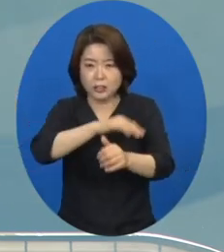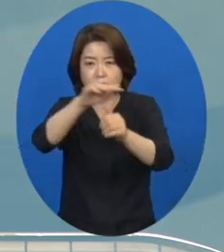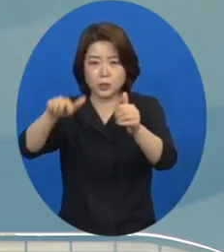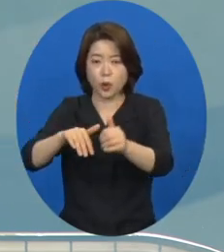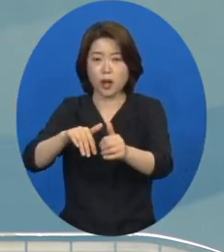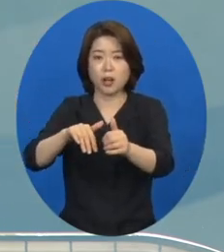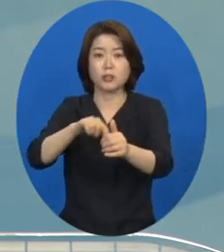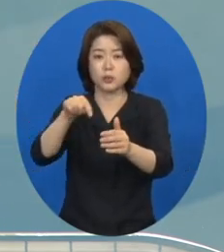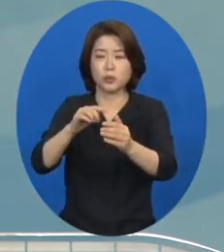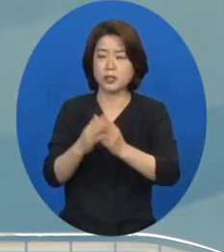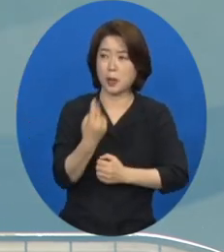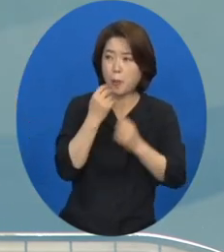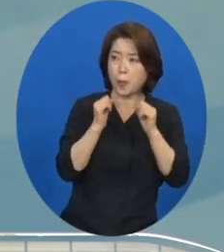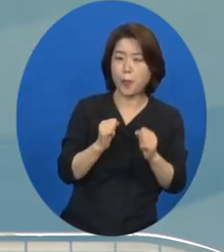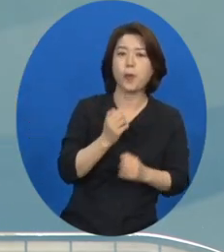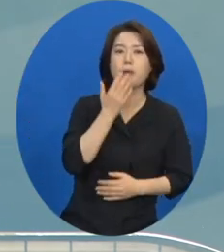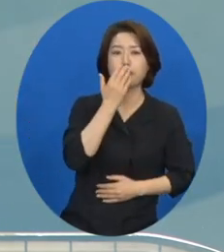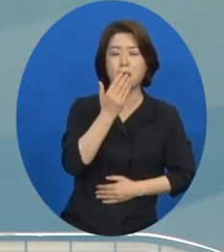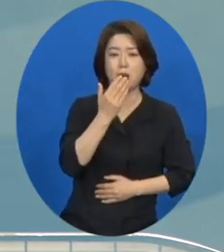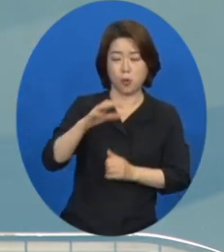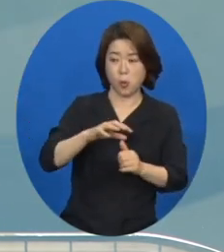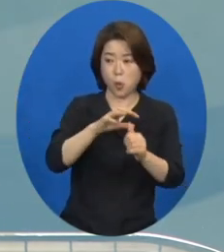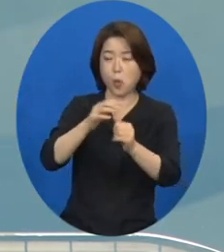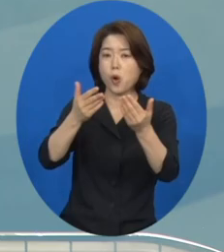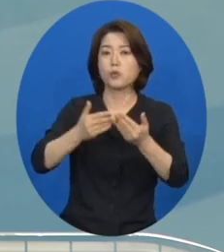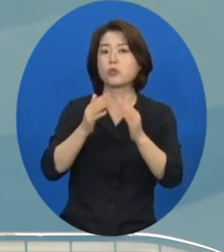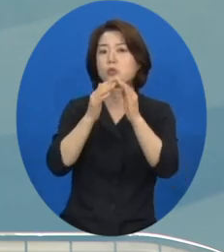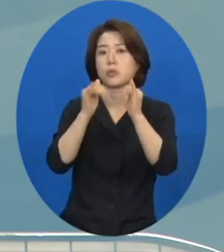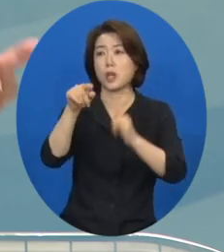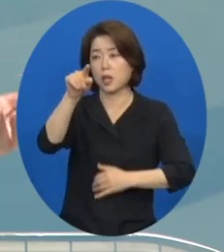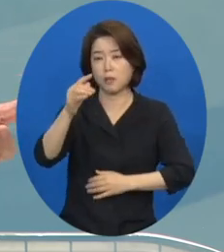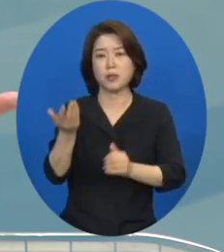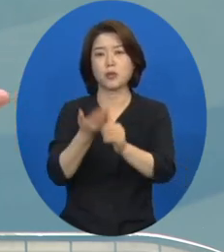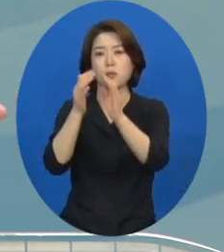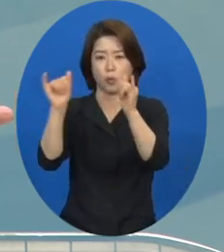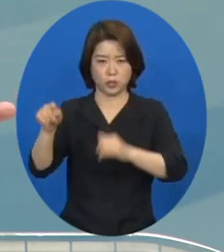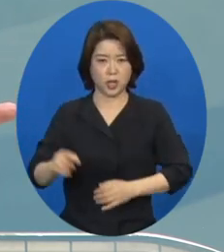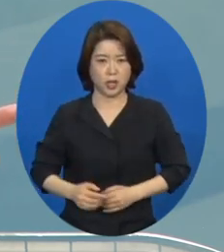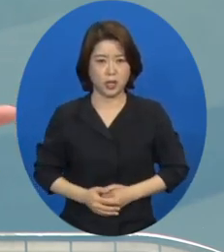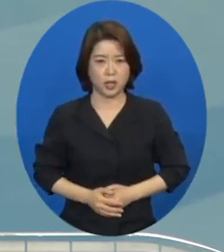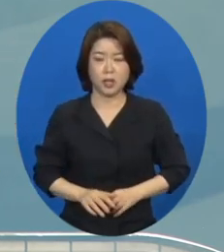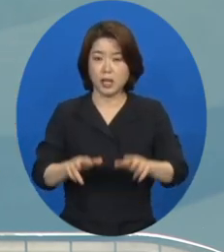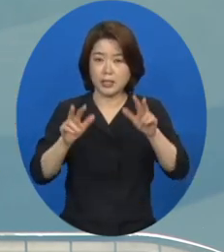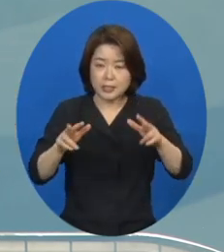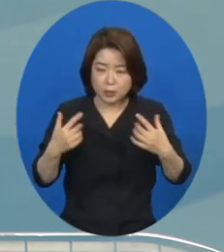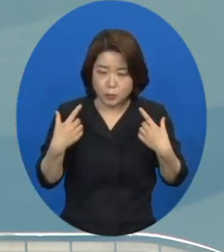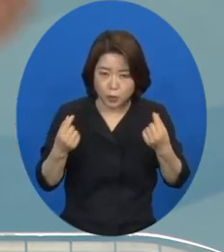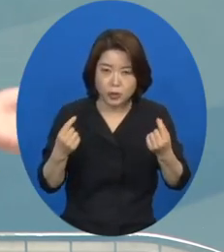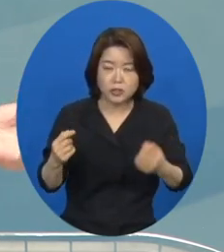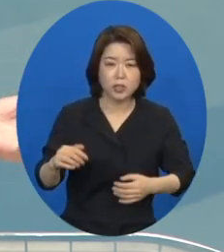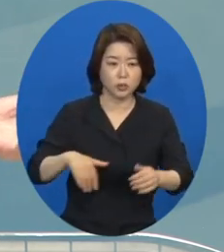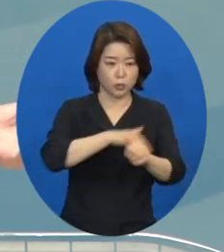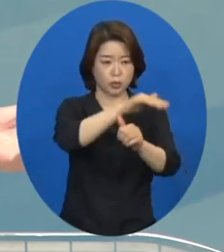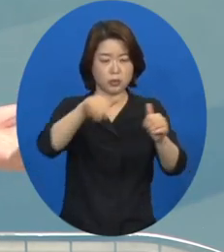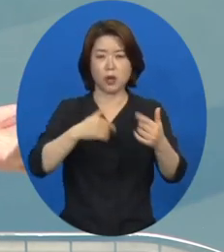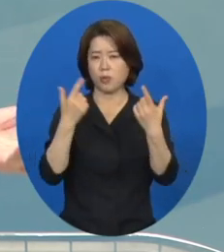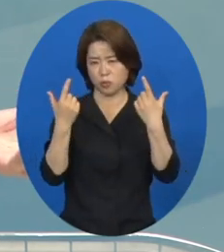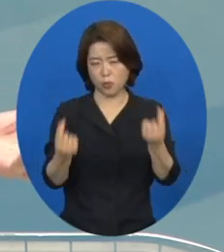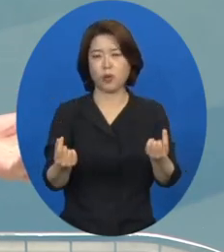상황에서 살아남을 수 있다는 것. 여러분 지금도 우린 형편이